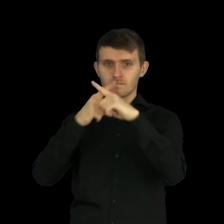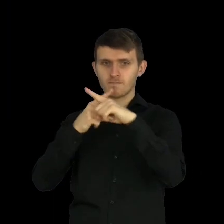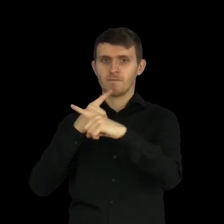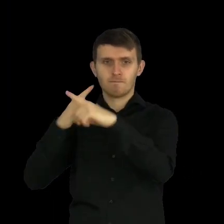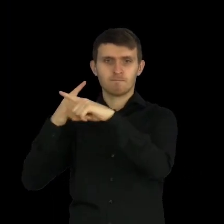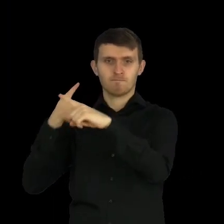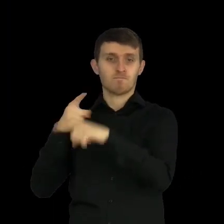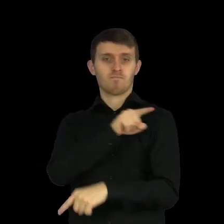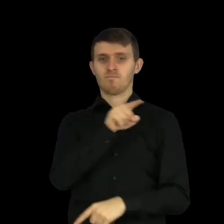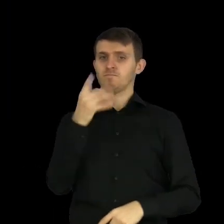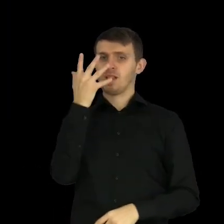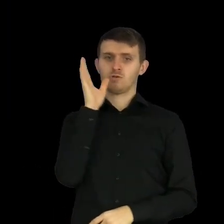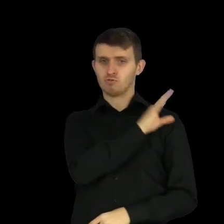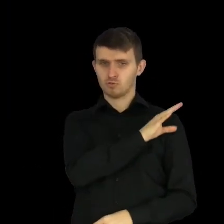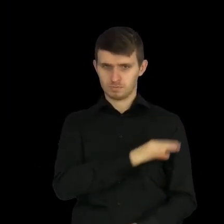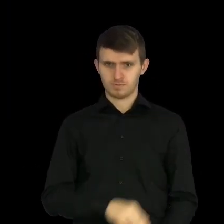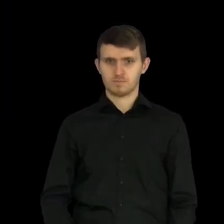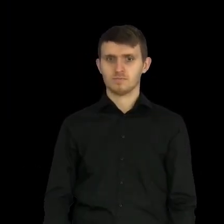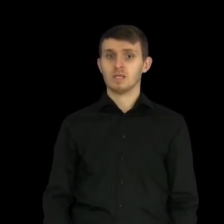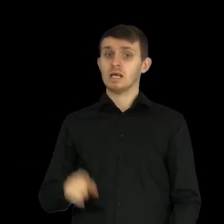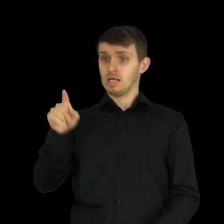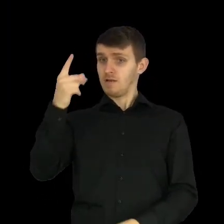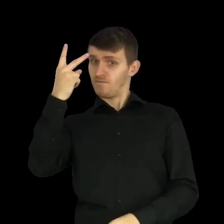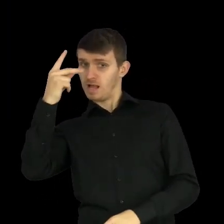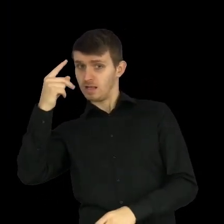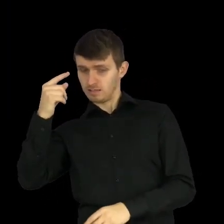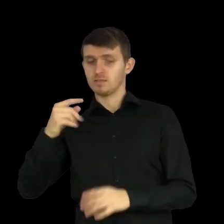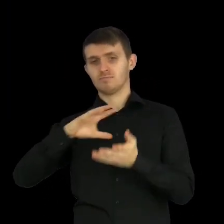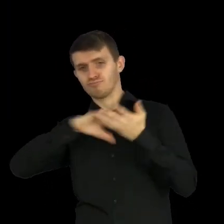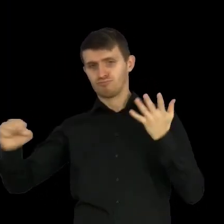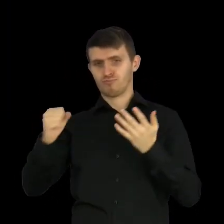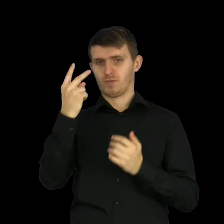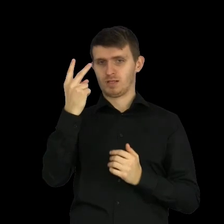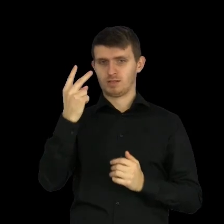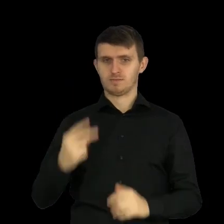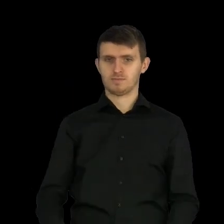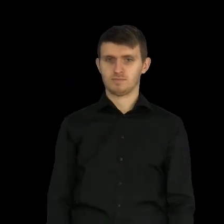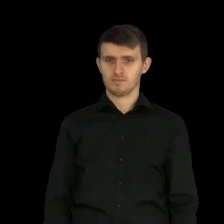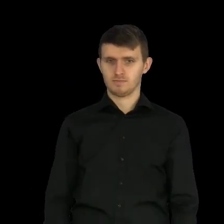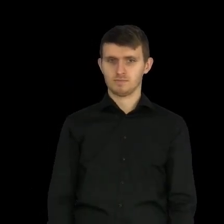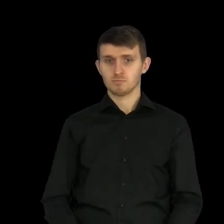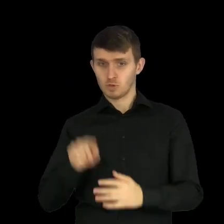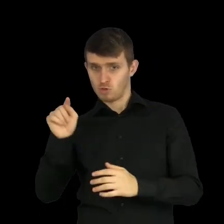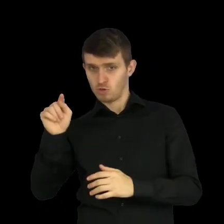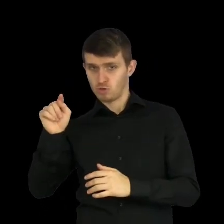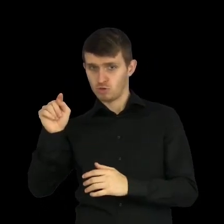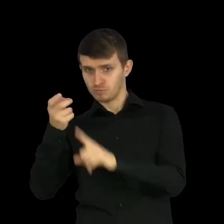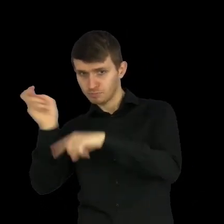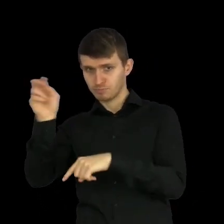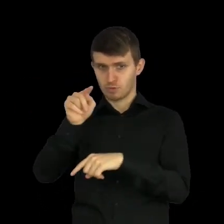x + x + x dodać x dodać x i zabieramy dwa z tych xów